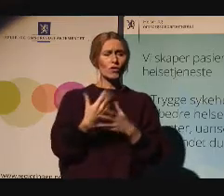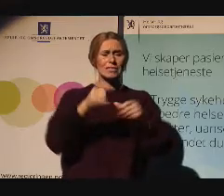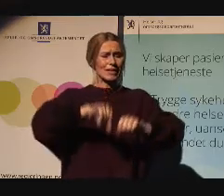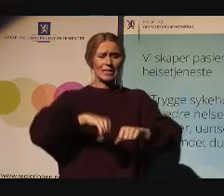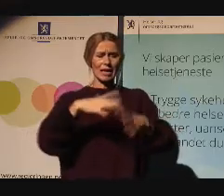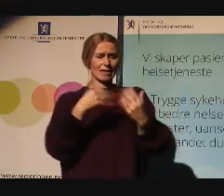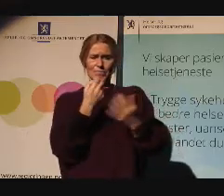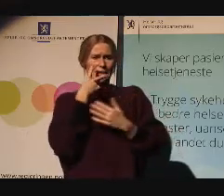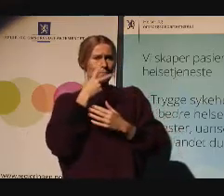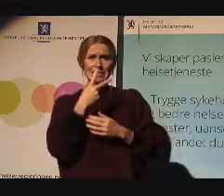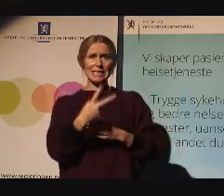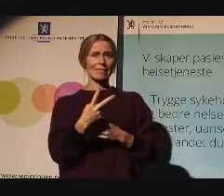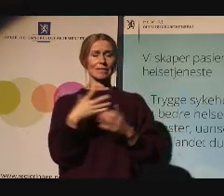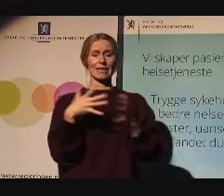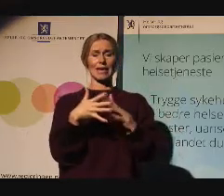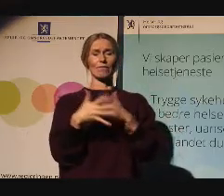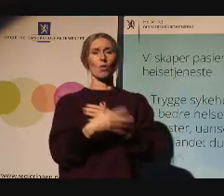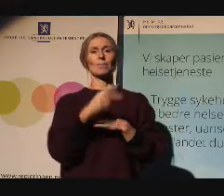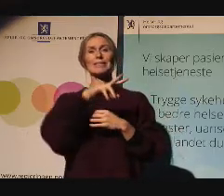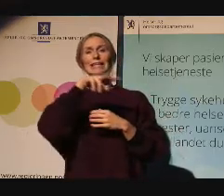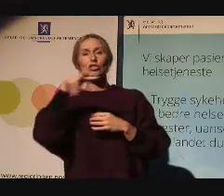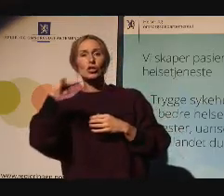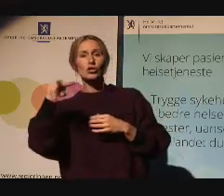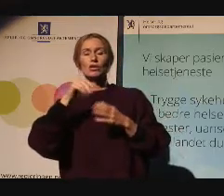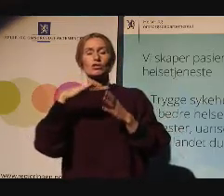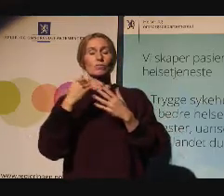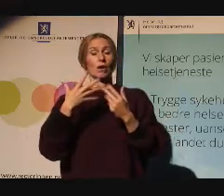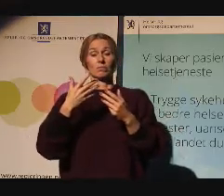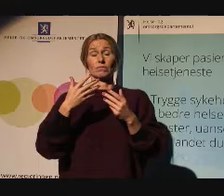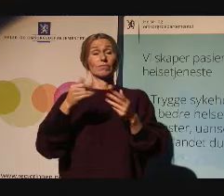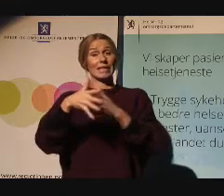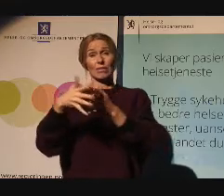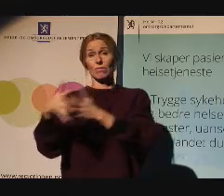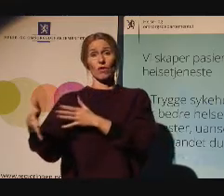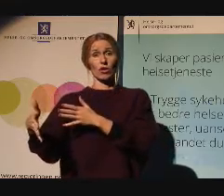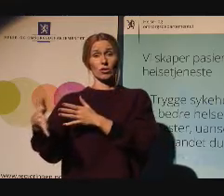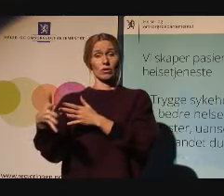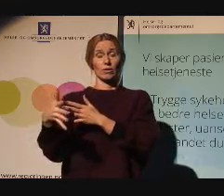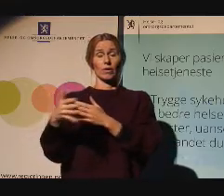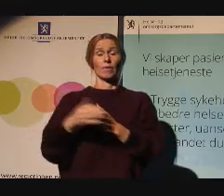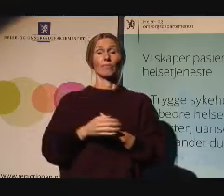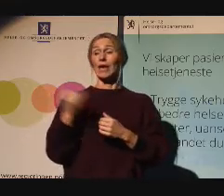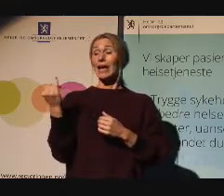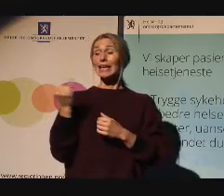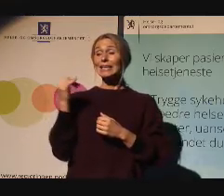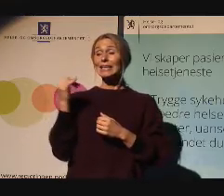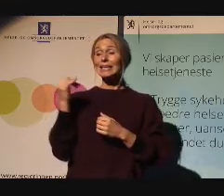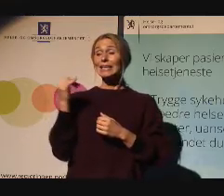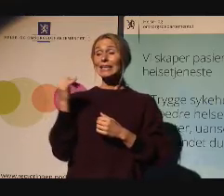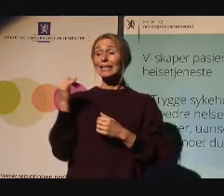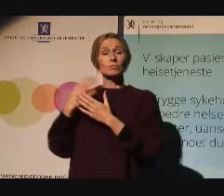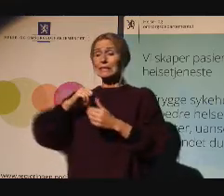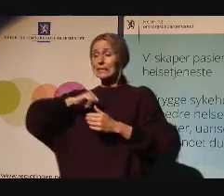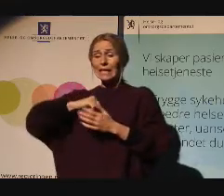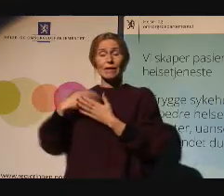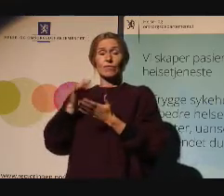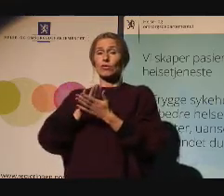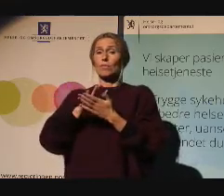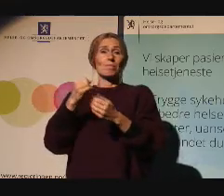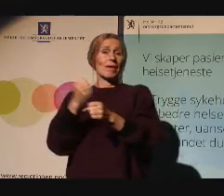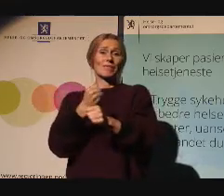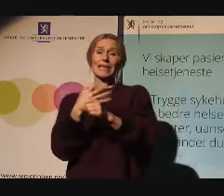opp gjennom det tilsynet som har vært utført? Ida har ikke fått medvirke i sin sak,